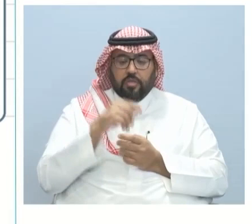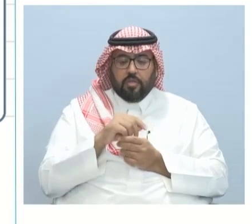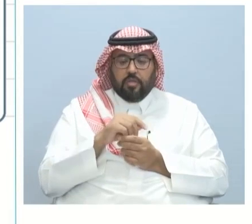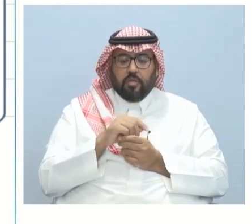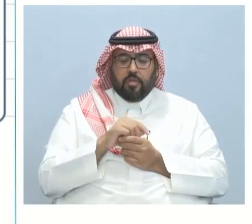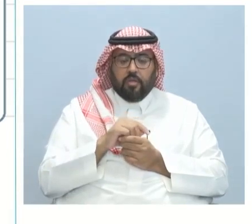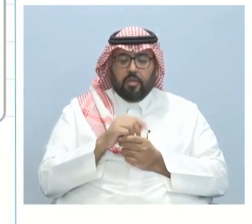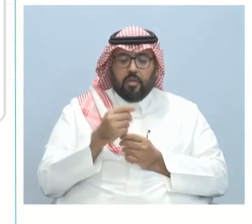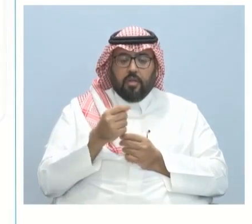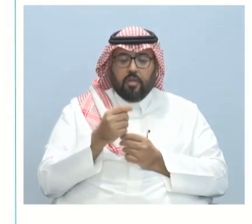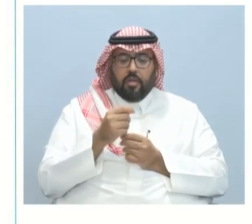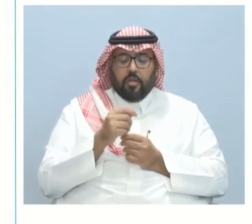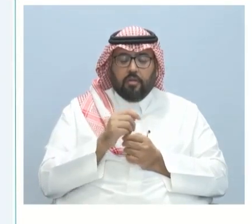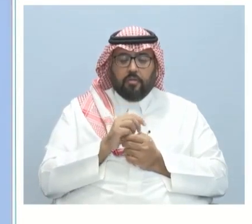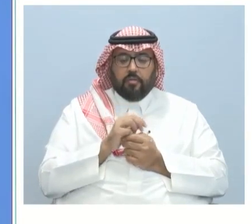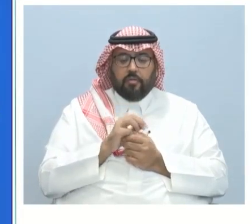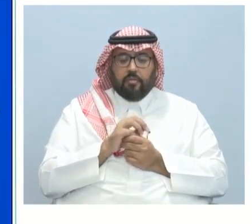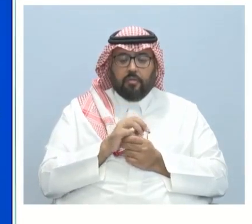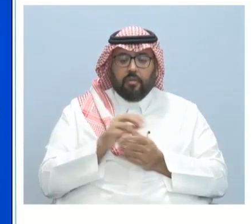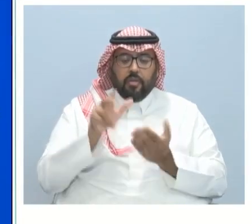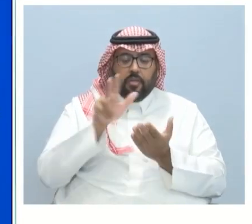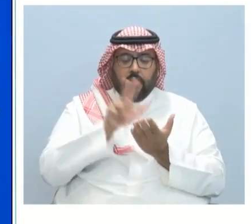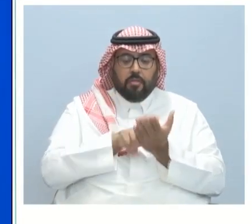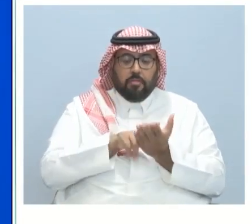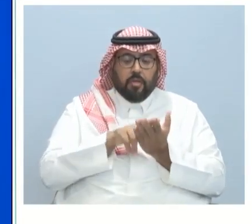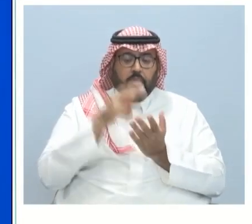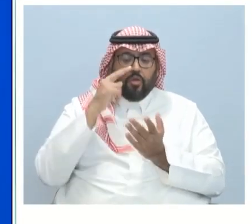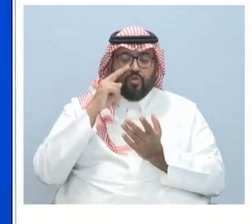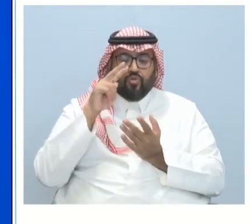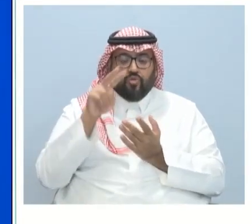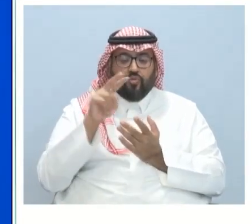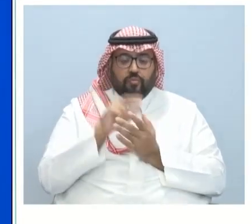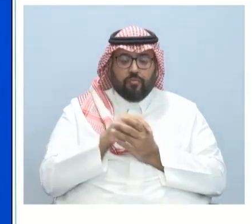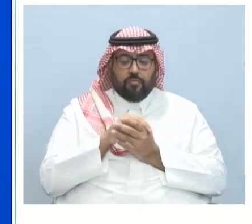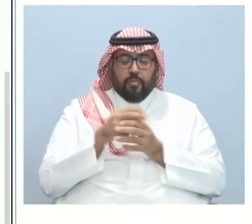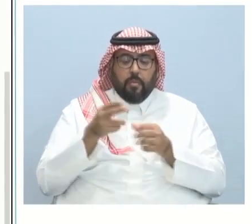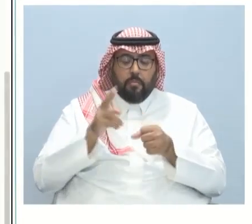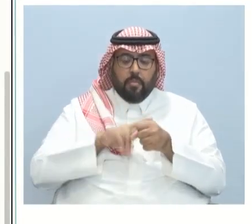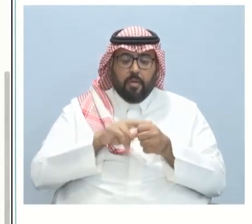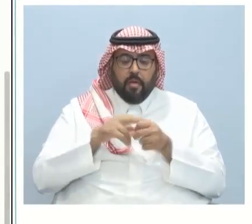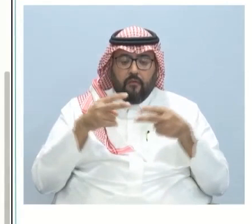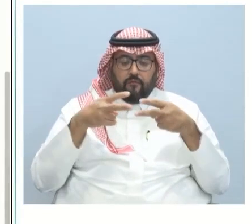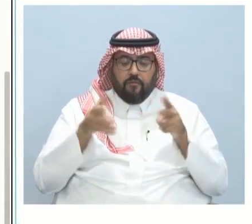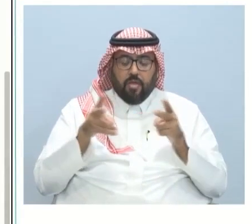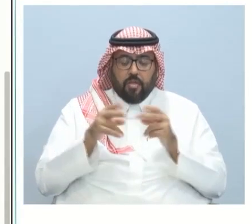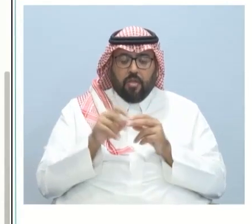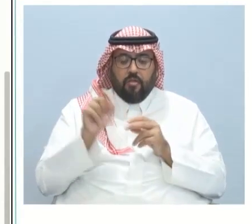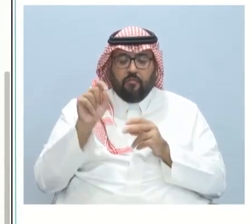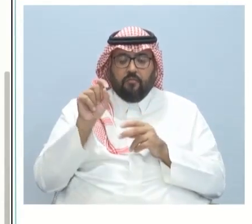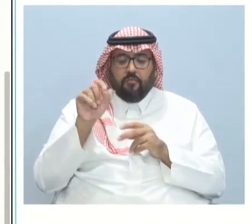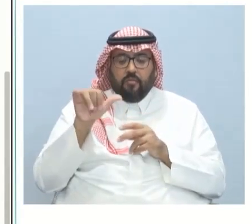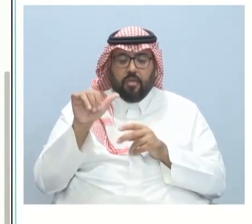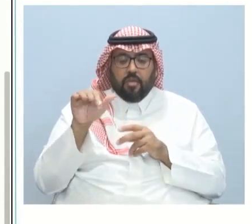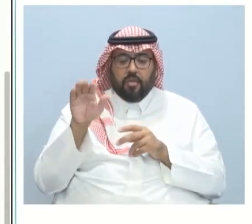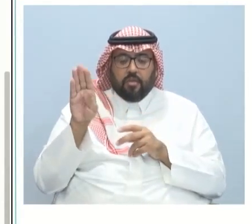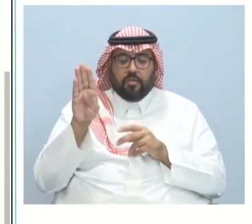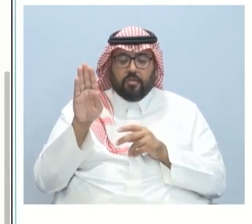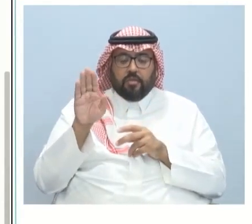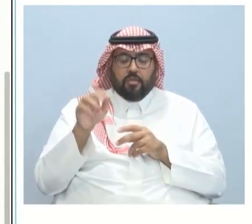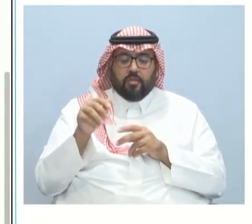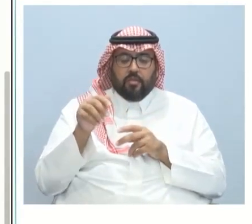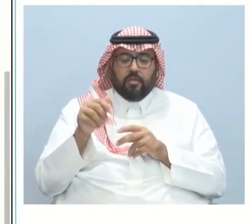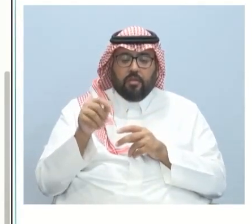او بالحركه بشكل مربع تطبيق عملي على لبنه التكرار بعد فتح بيئه فيكس كود في ار